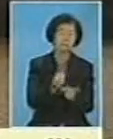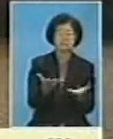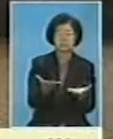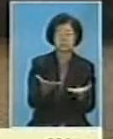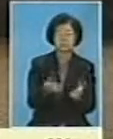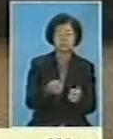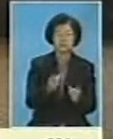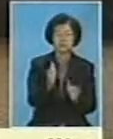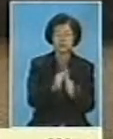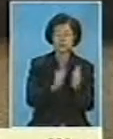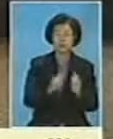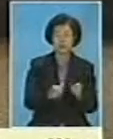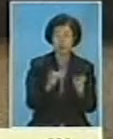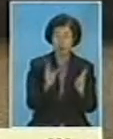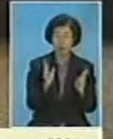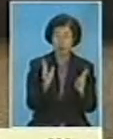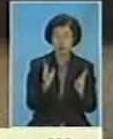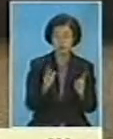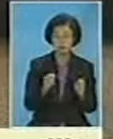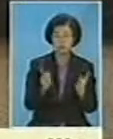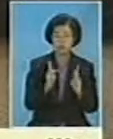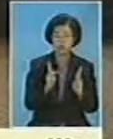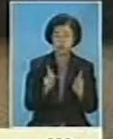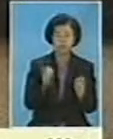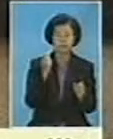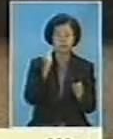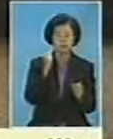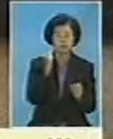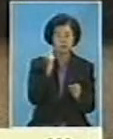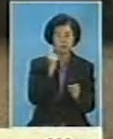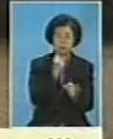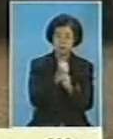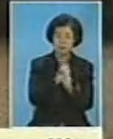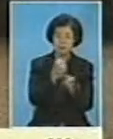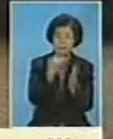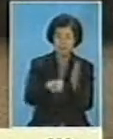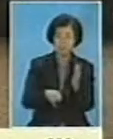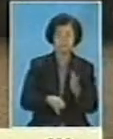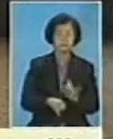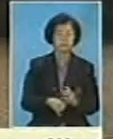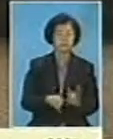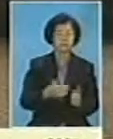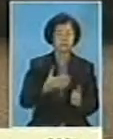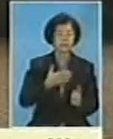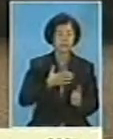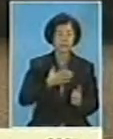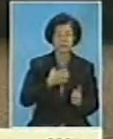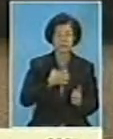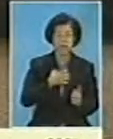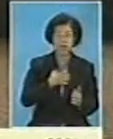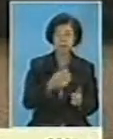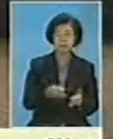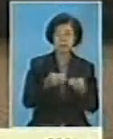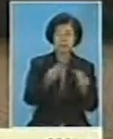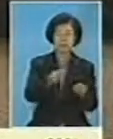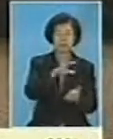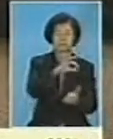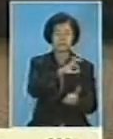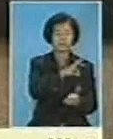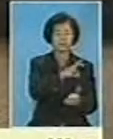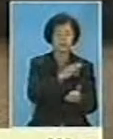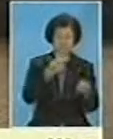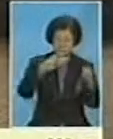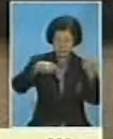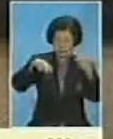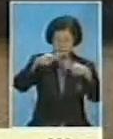จะระวังตัวเกรงว่าจะถูกเหมาว่ากระทำผิดด้วยผมจึงอยากขอให้ท่านสมาชิกได้